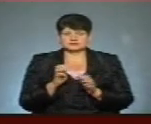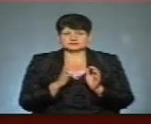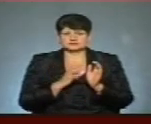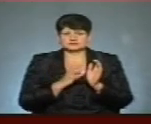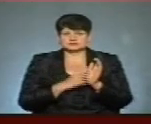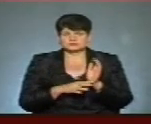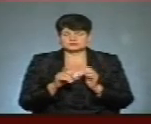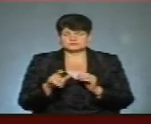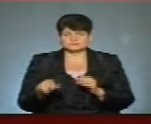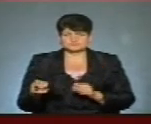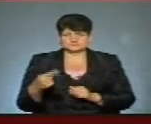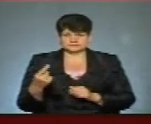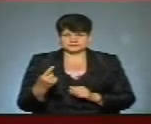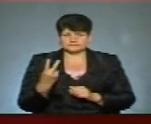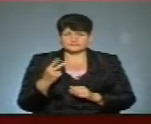3490 жителів Тернопільщини,